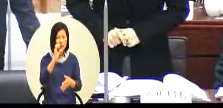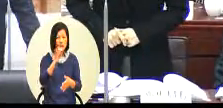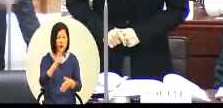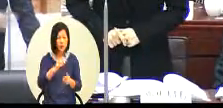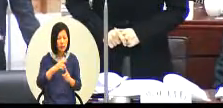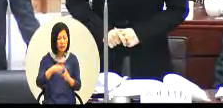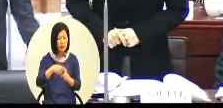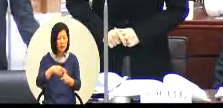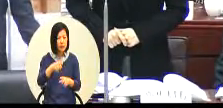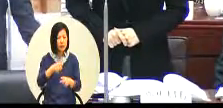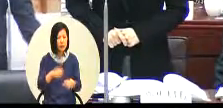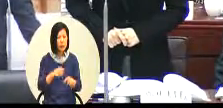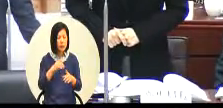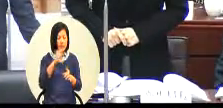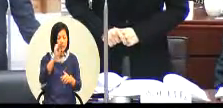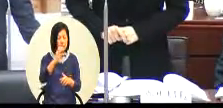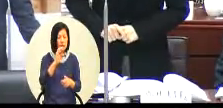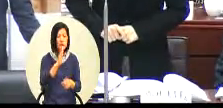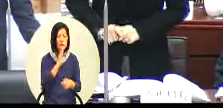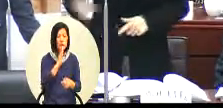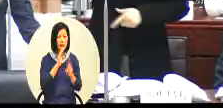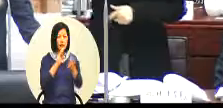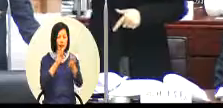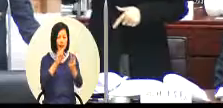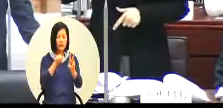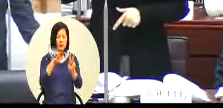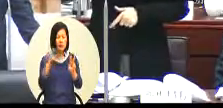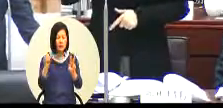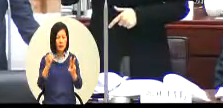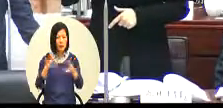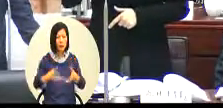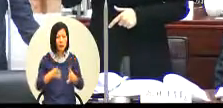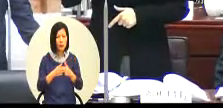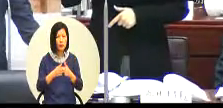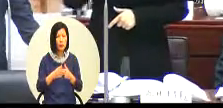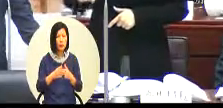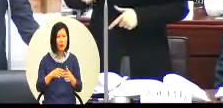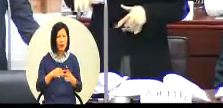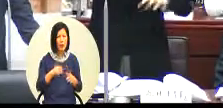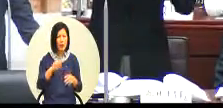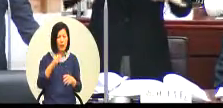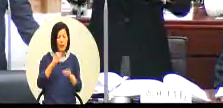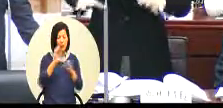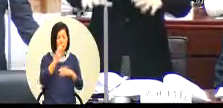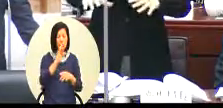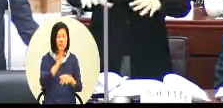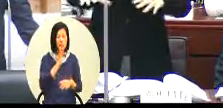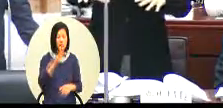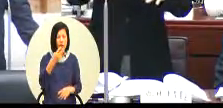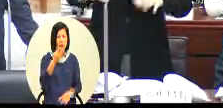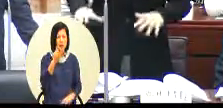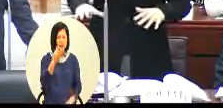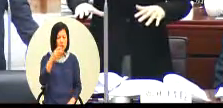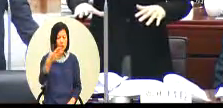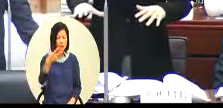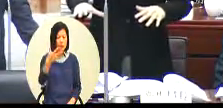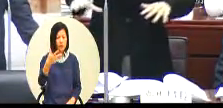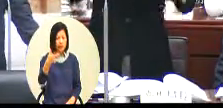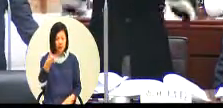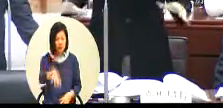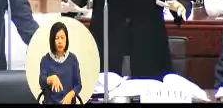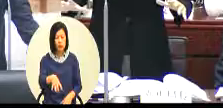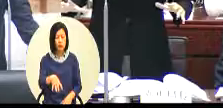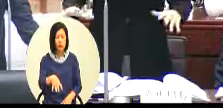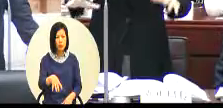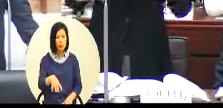这个2.0这个最重要的一个项目。 我们现在 C 就是217个，是我们高雄现在有的